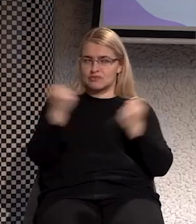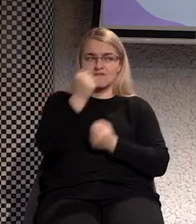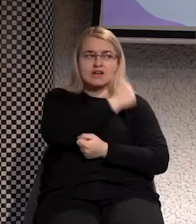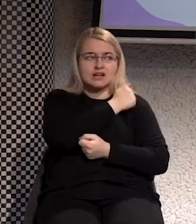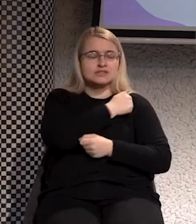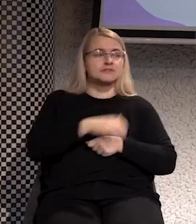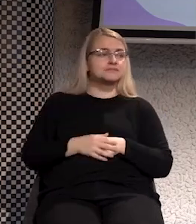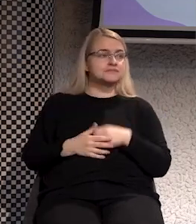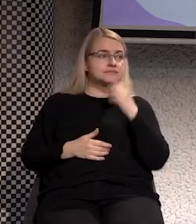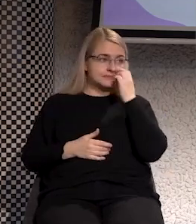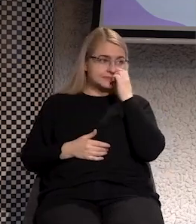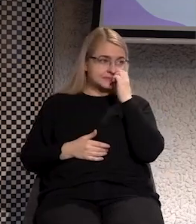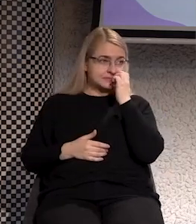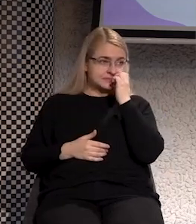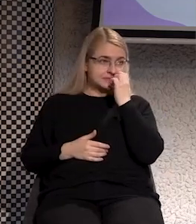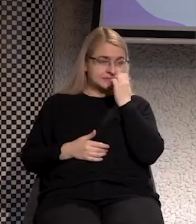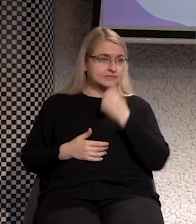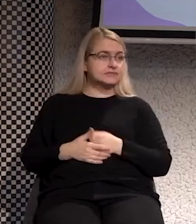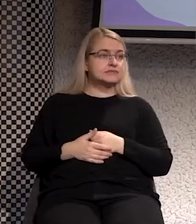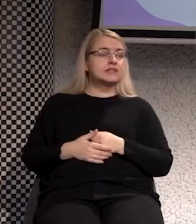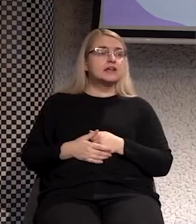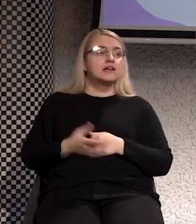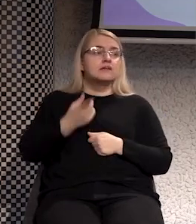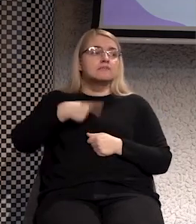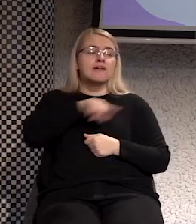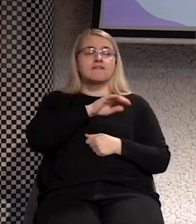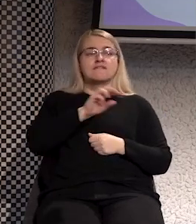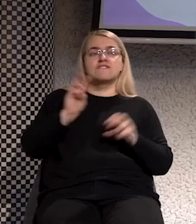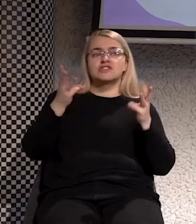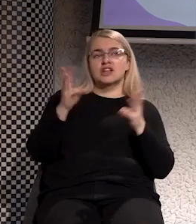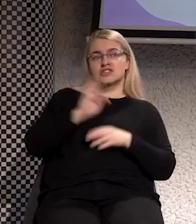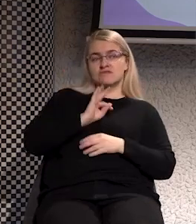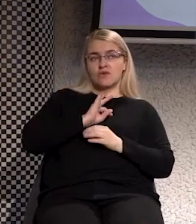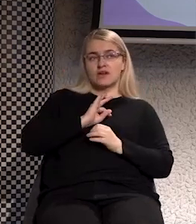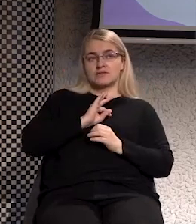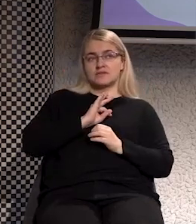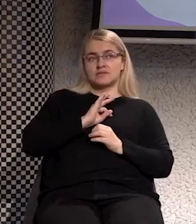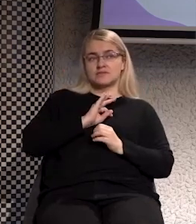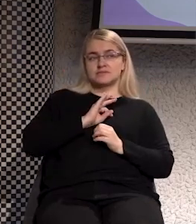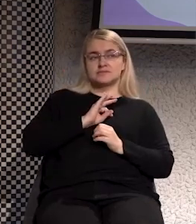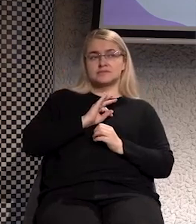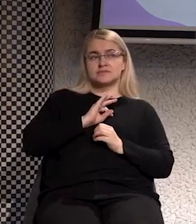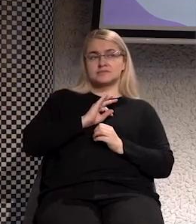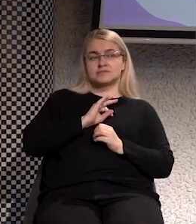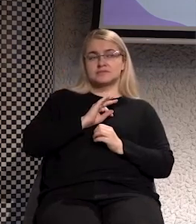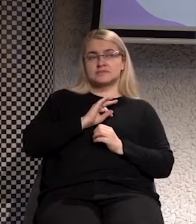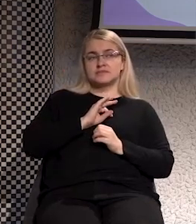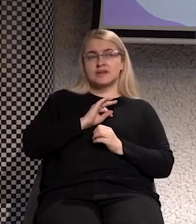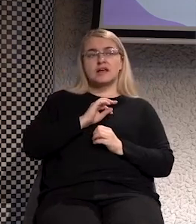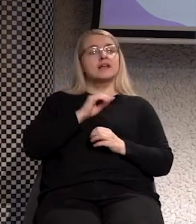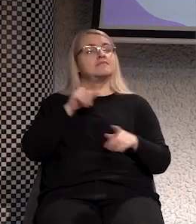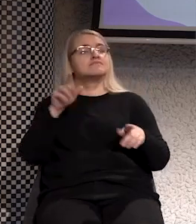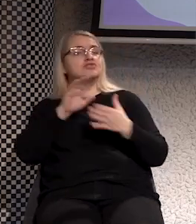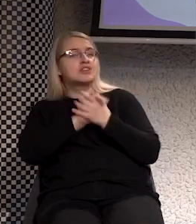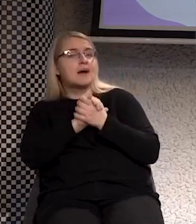żeby wybrzmiało, że my też ze swoimi warsztatami, no tutaj akurat Isztamą i Wendo, trafiamy też do publicznych